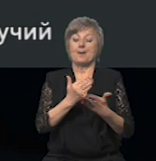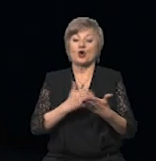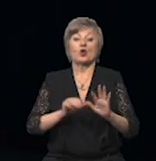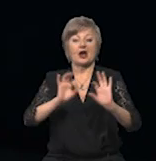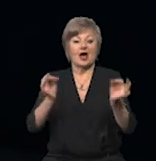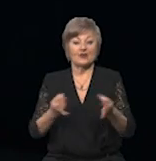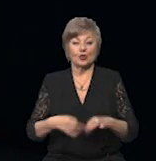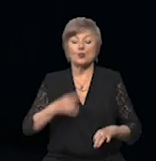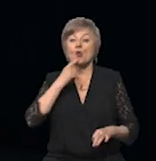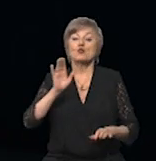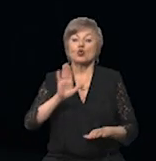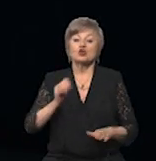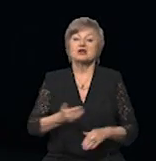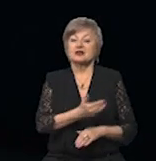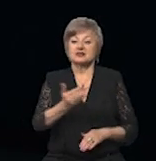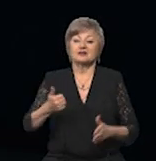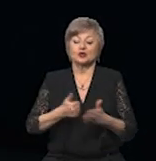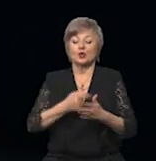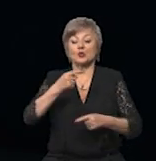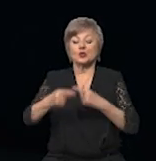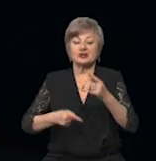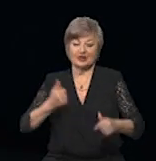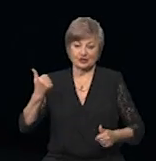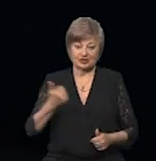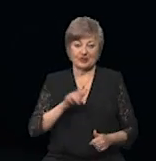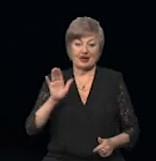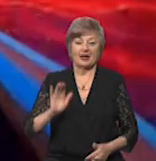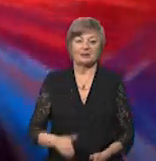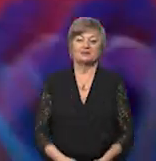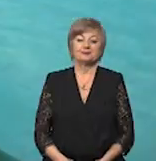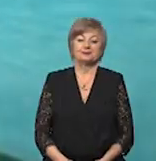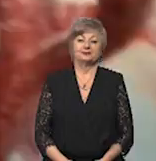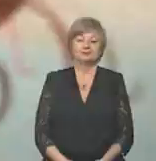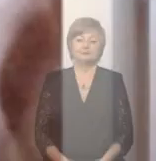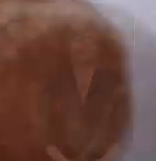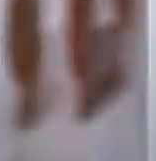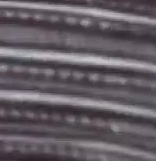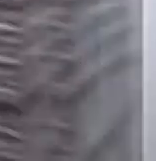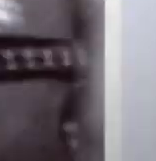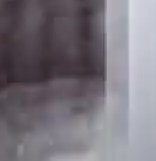«Рефрен» прощається з вами до наступного тижня. Па-па!